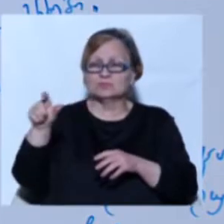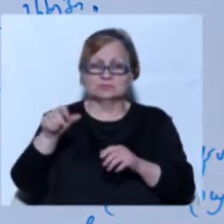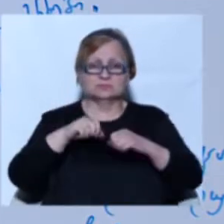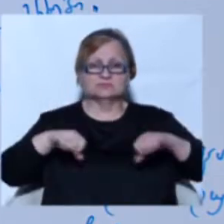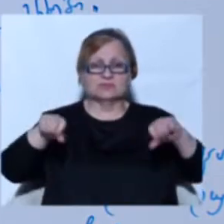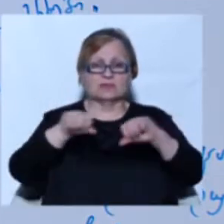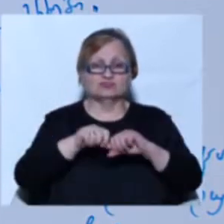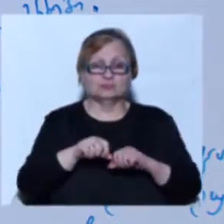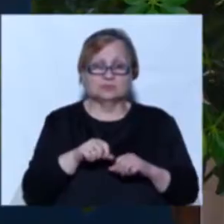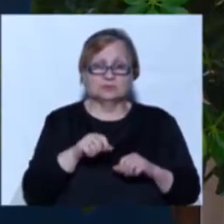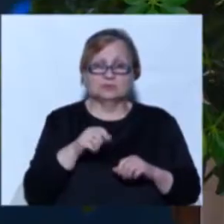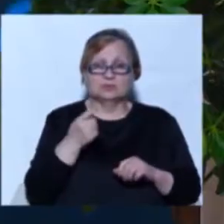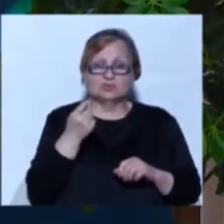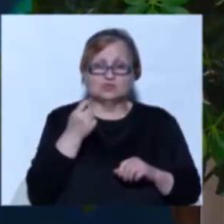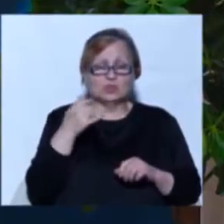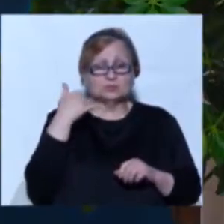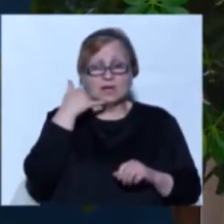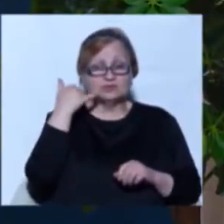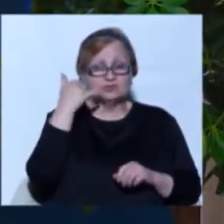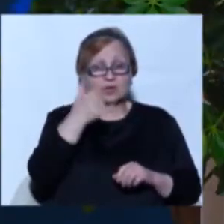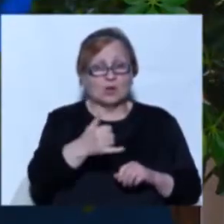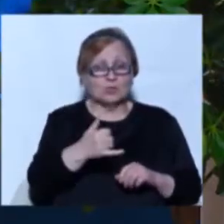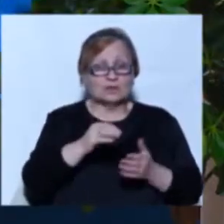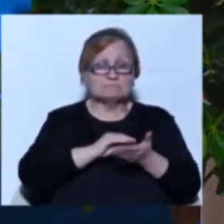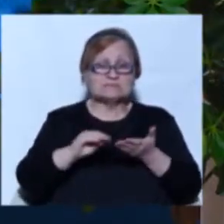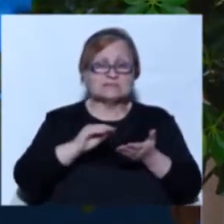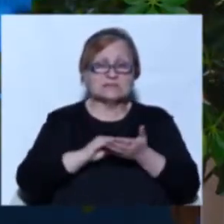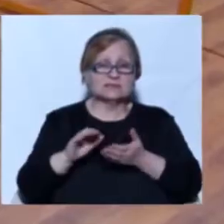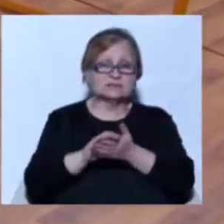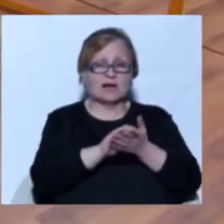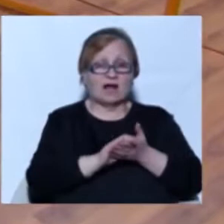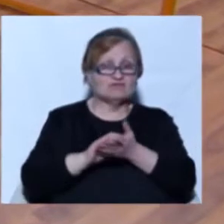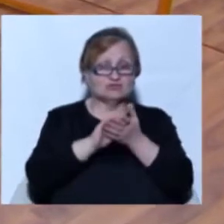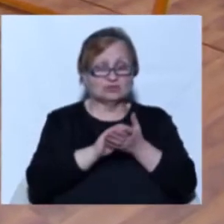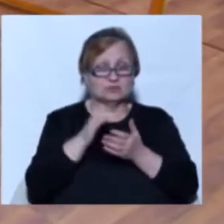ცოტა ხანში მას მწერალთა კავშირიდან დაურეკეს და სხდომაზე დაიბარეს.